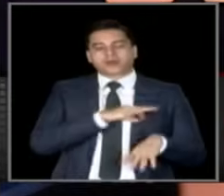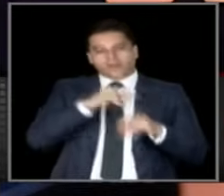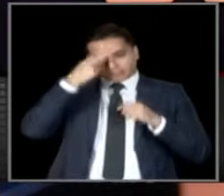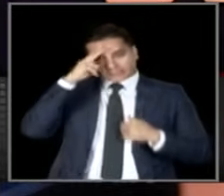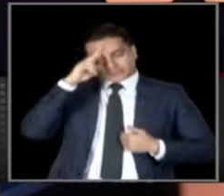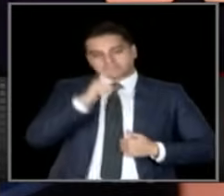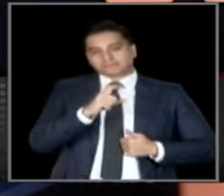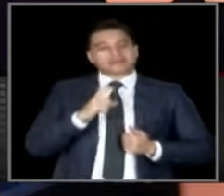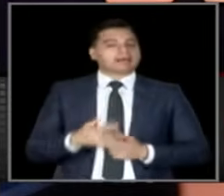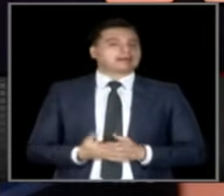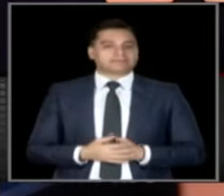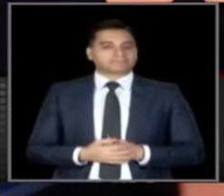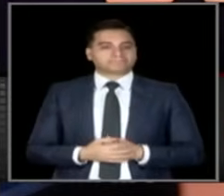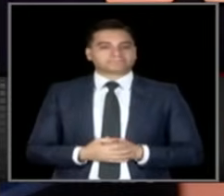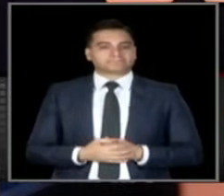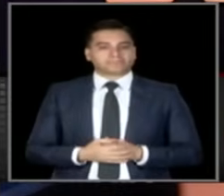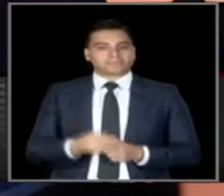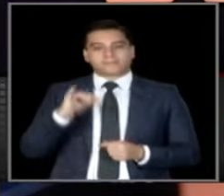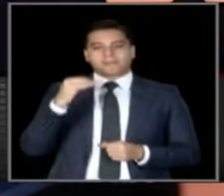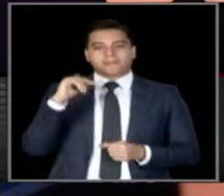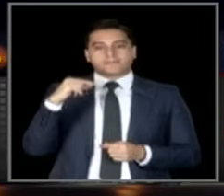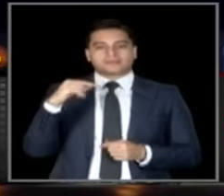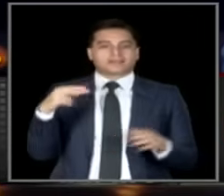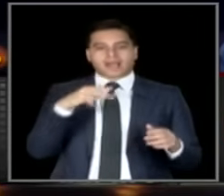صح. حسن إجابتك. محمد عفيفي